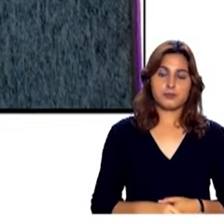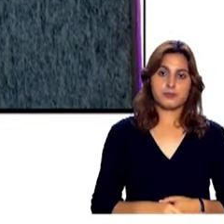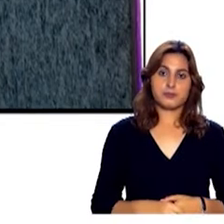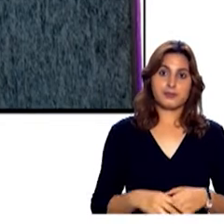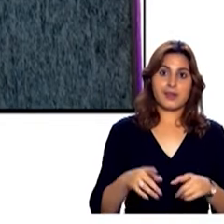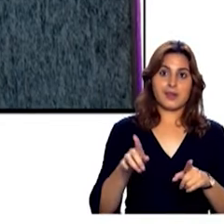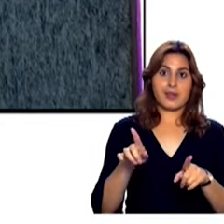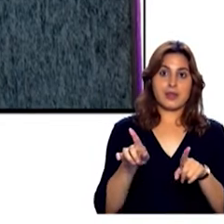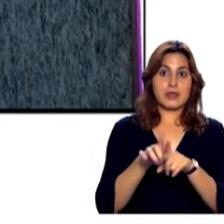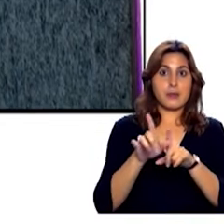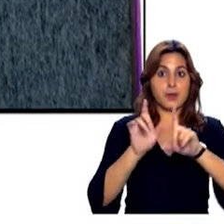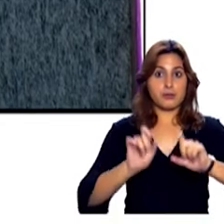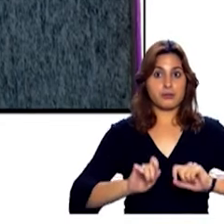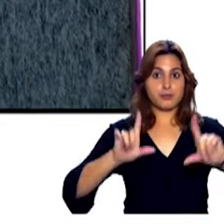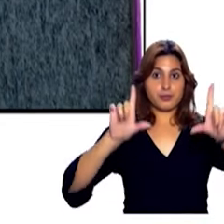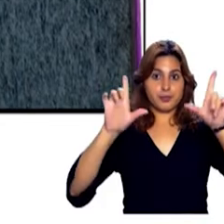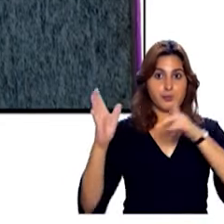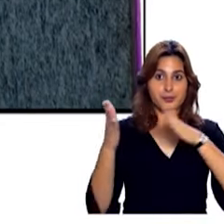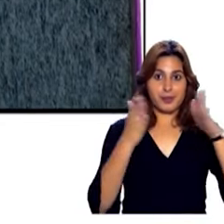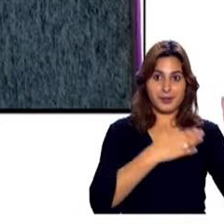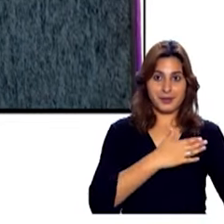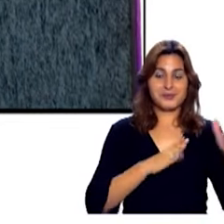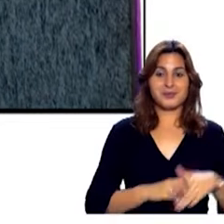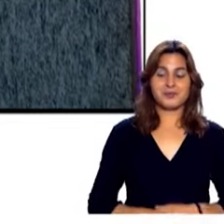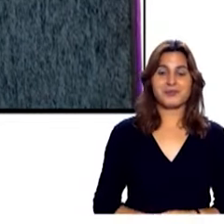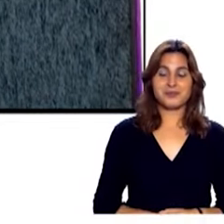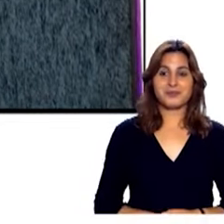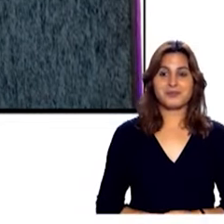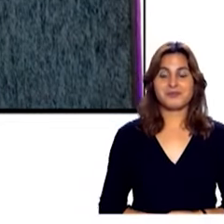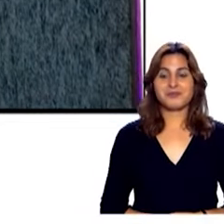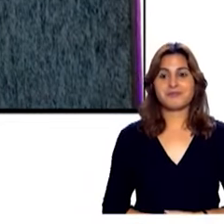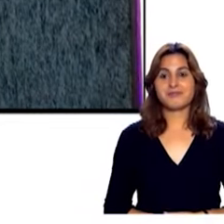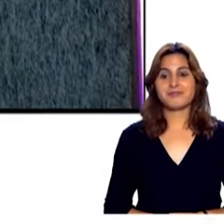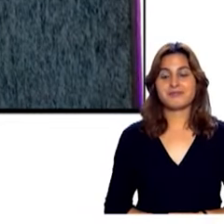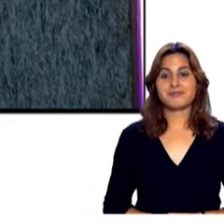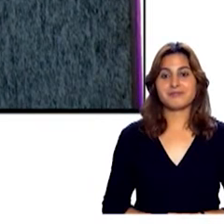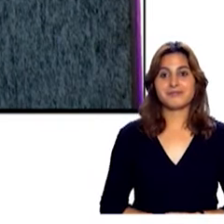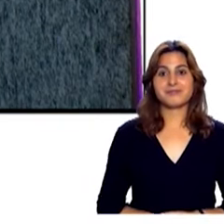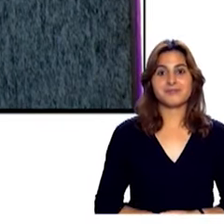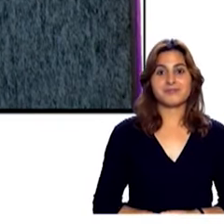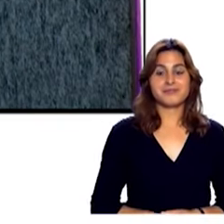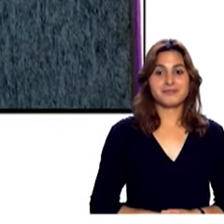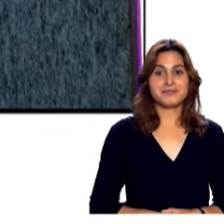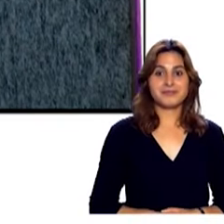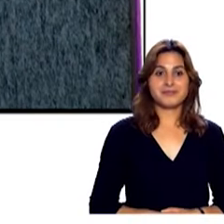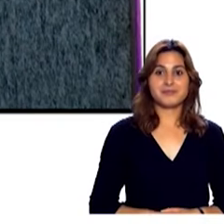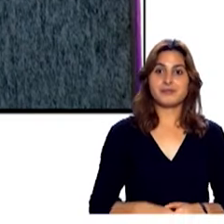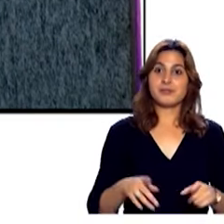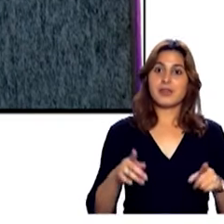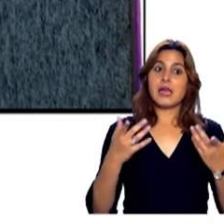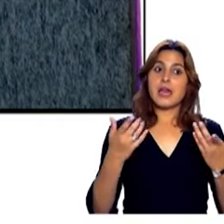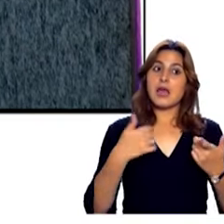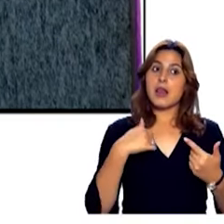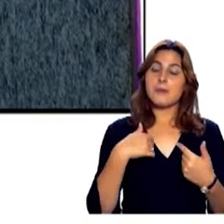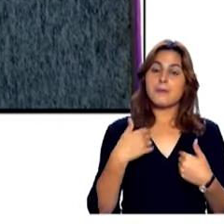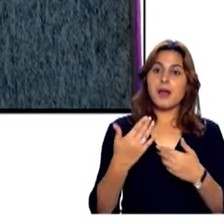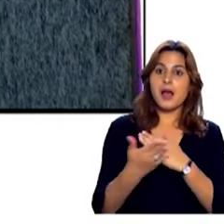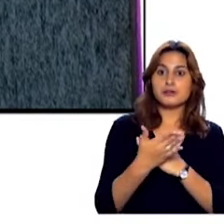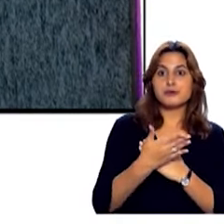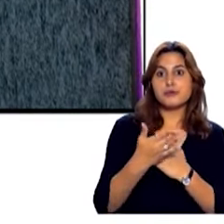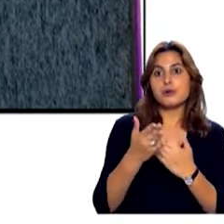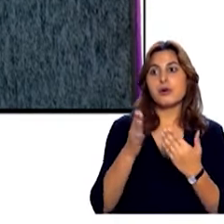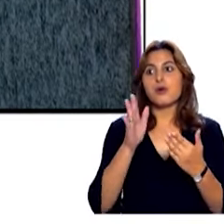slide relative al mio alla Mia comunicazione e anch'io come hanno Fatto prima